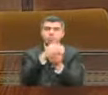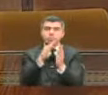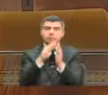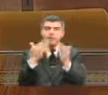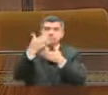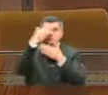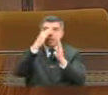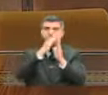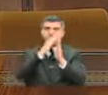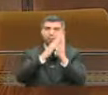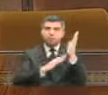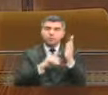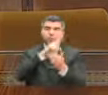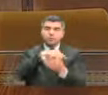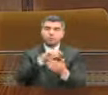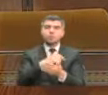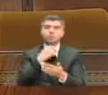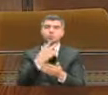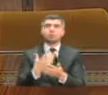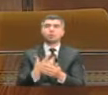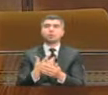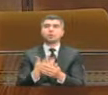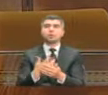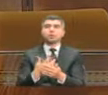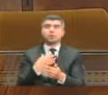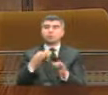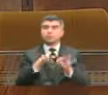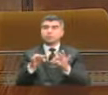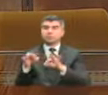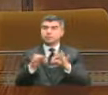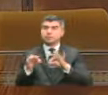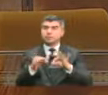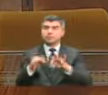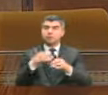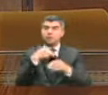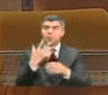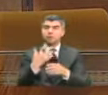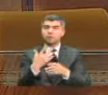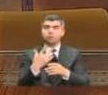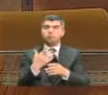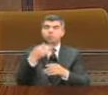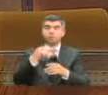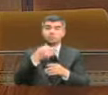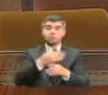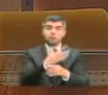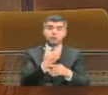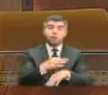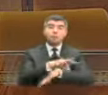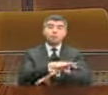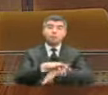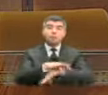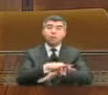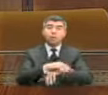ديال المرافق العموميه لقواعد الحكم الجايه لتير الاداره، واللي كيهضر على تلقي الاداره والمرافق